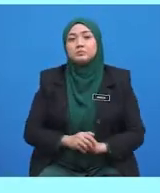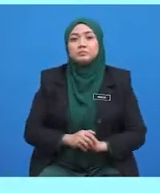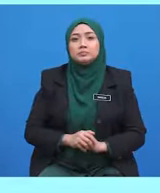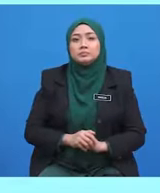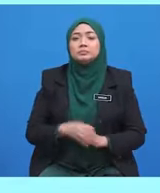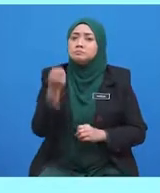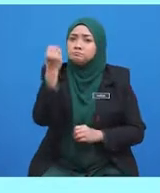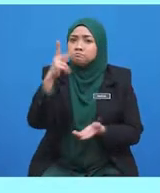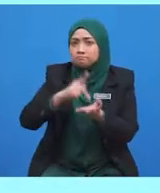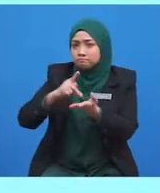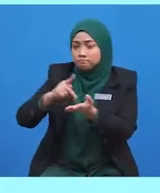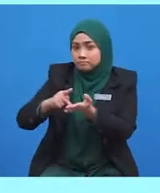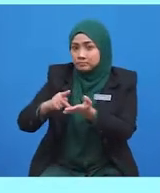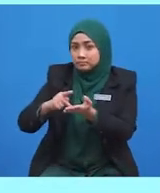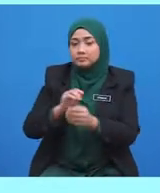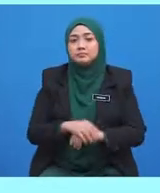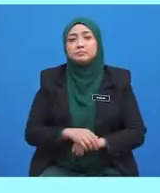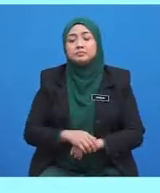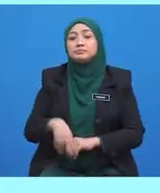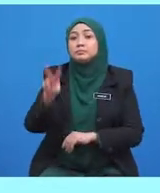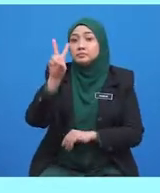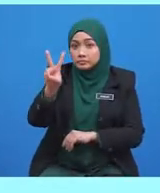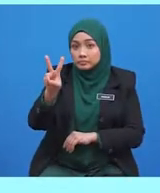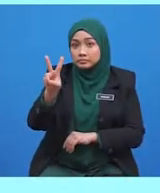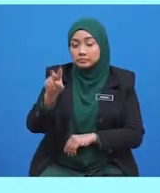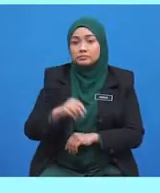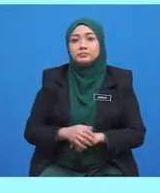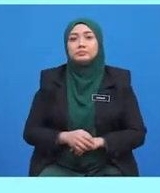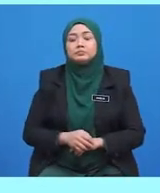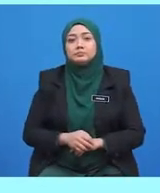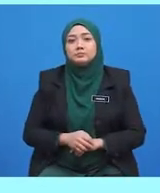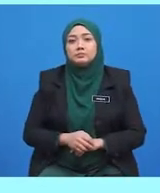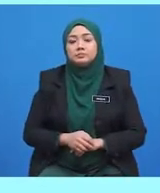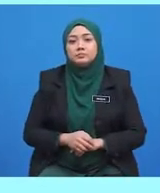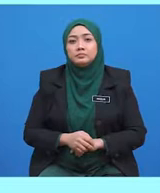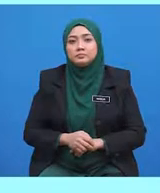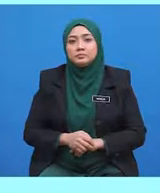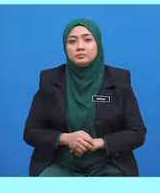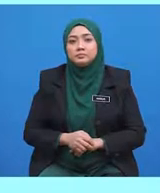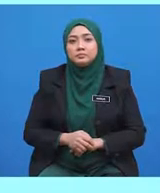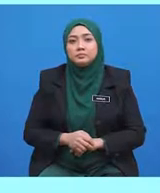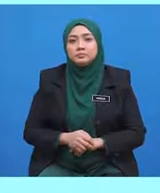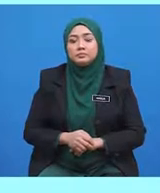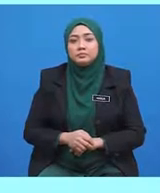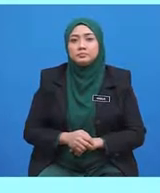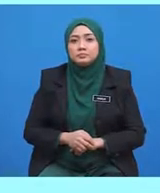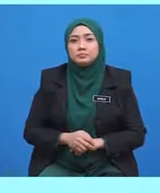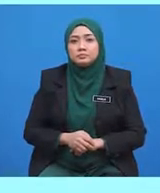bilangannya? Hebat! 2. Objek seterusnya. Sila tanda.